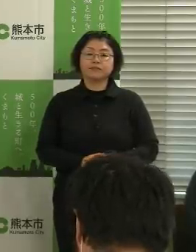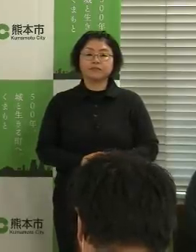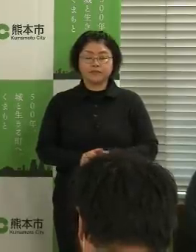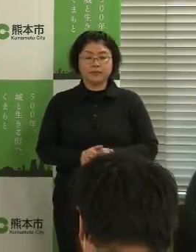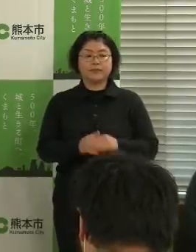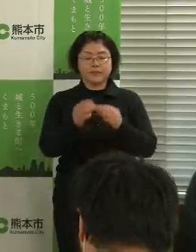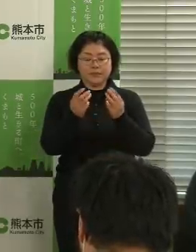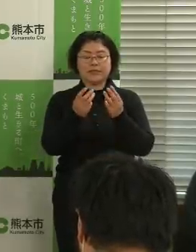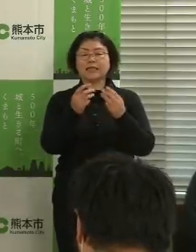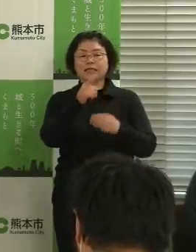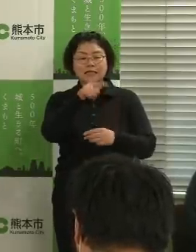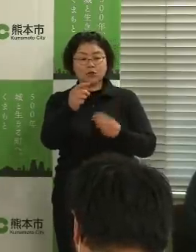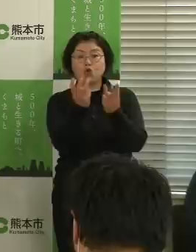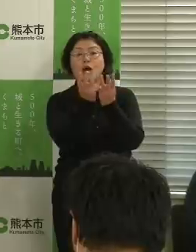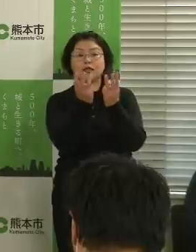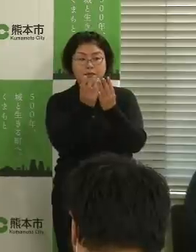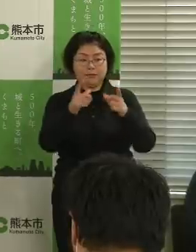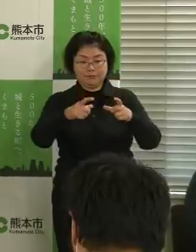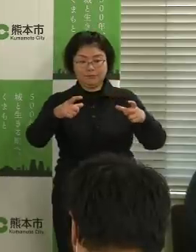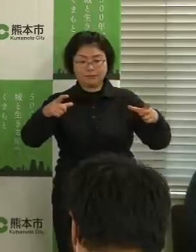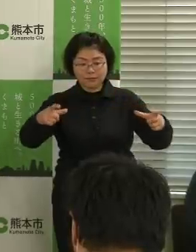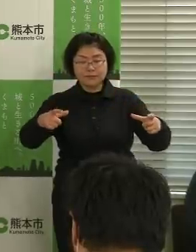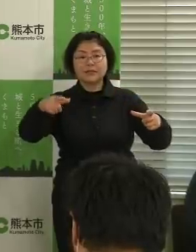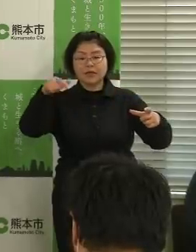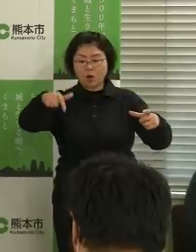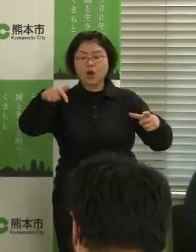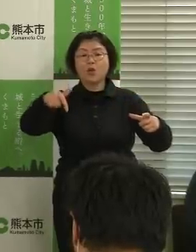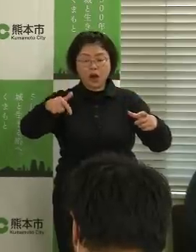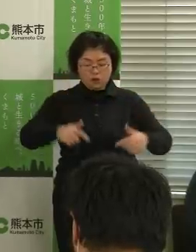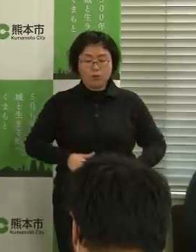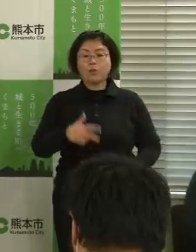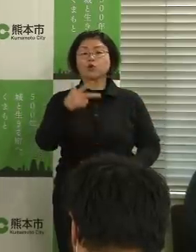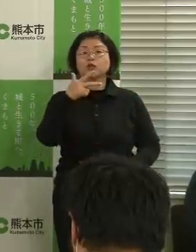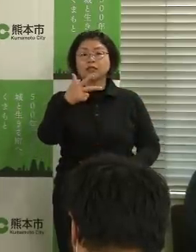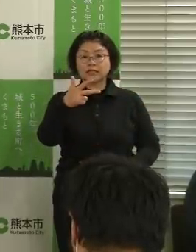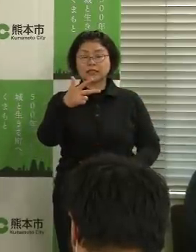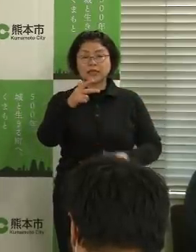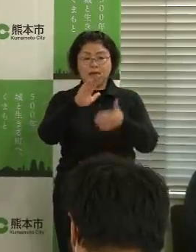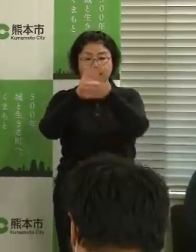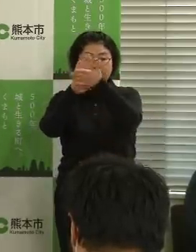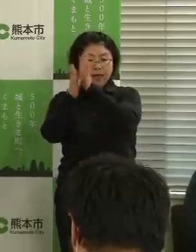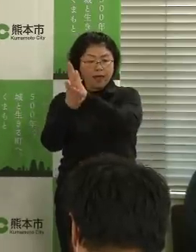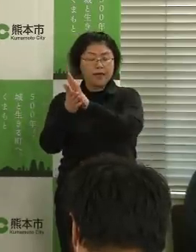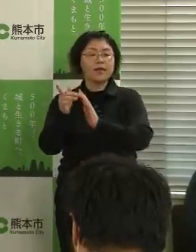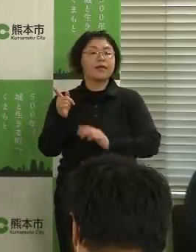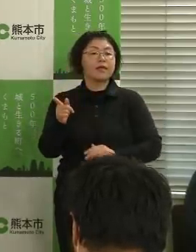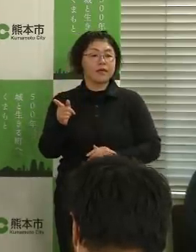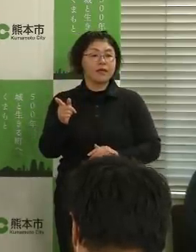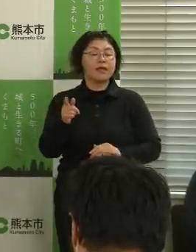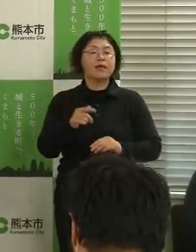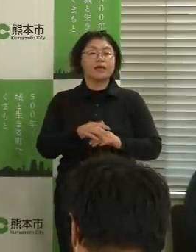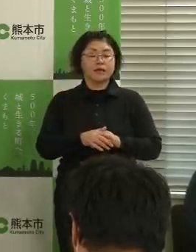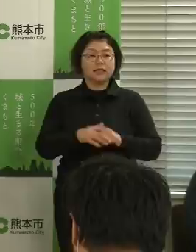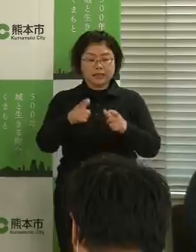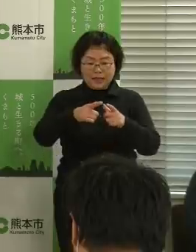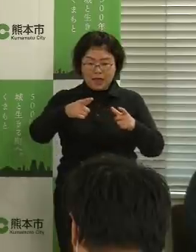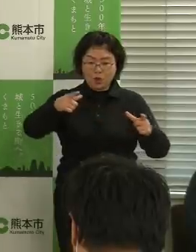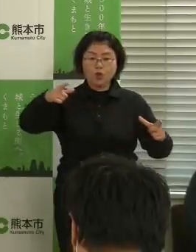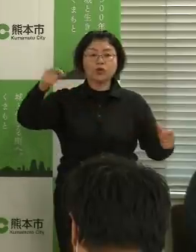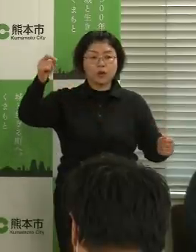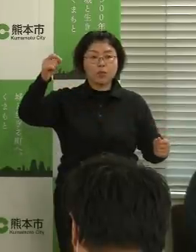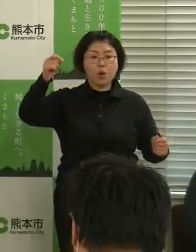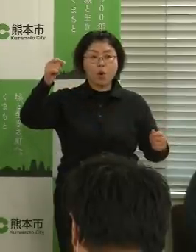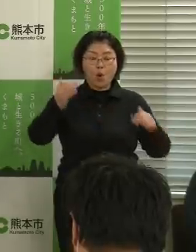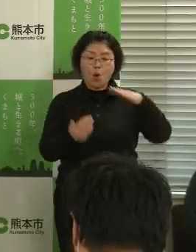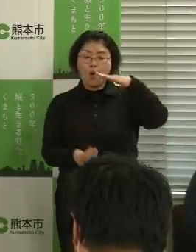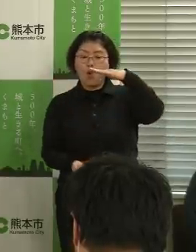人口あたりの検査で見ても熊本市は、熊本県全体で見ても全国でも上の